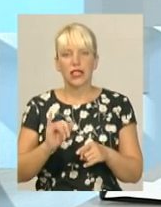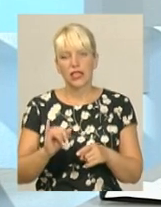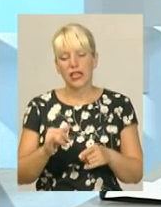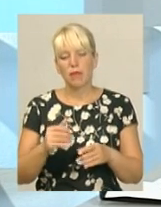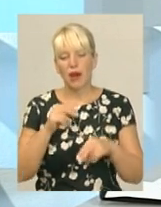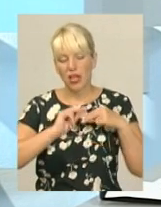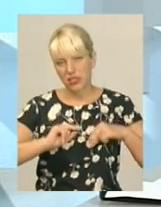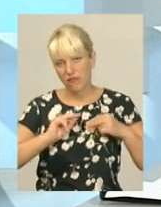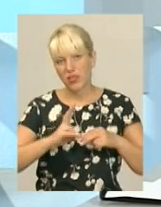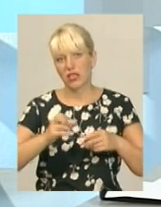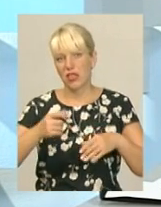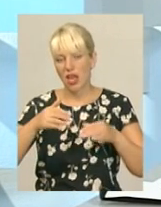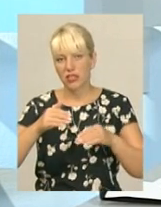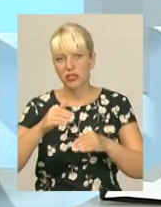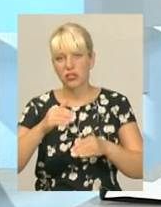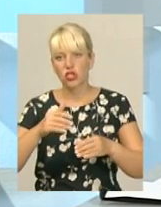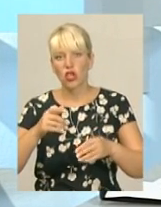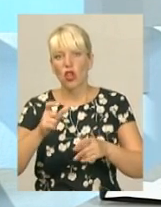а на ділі приймають